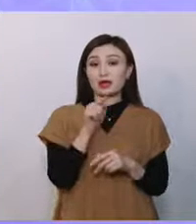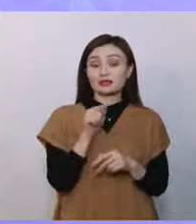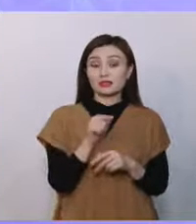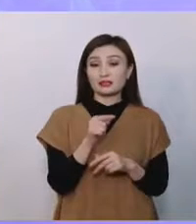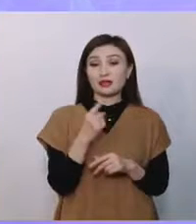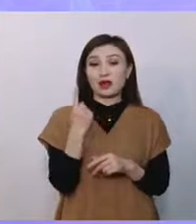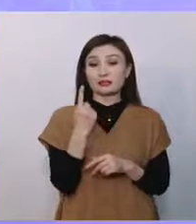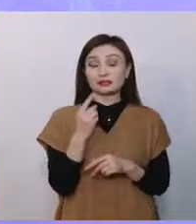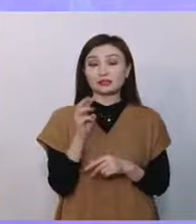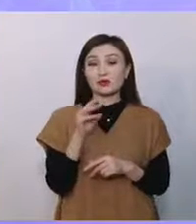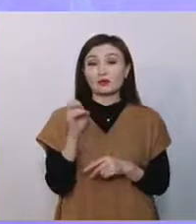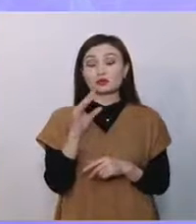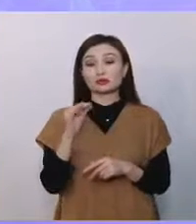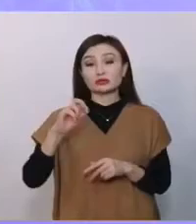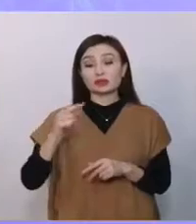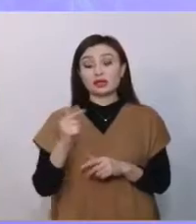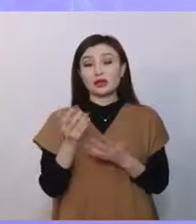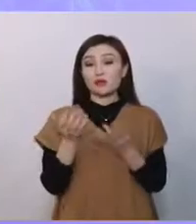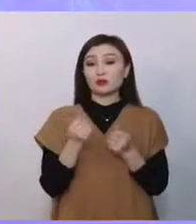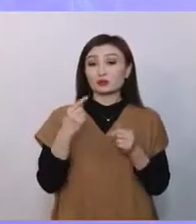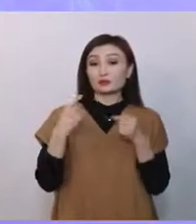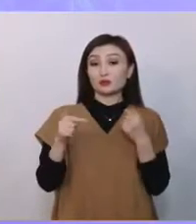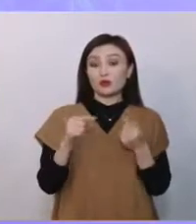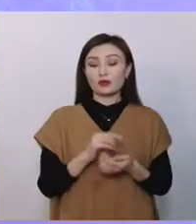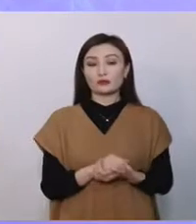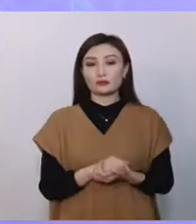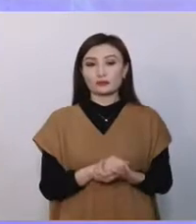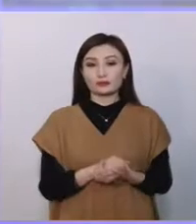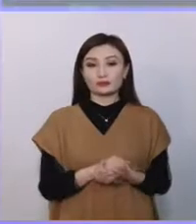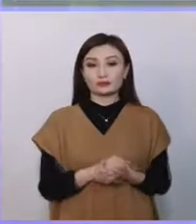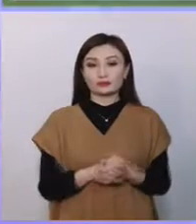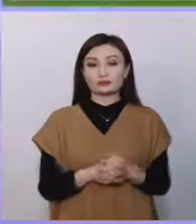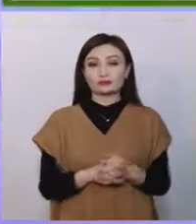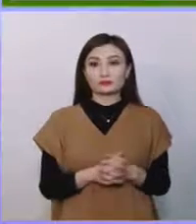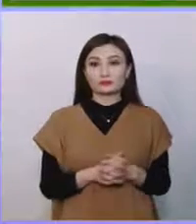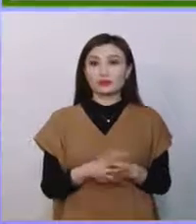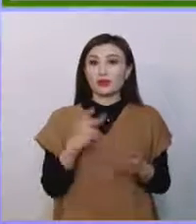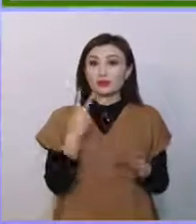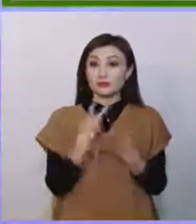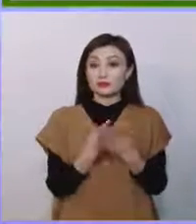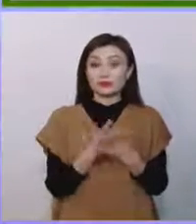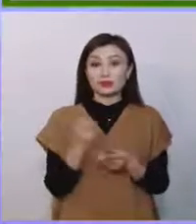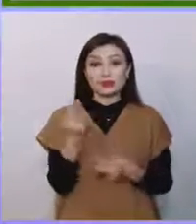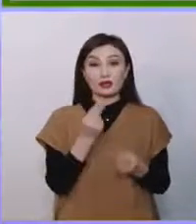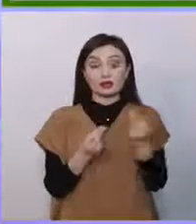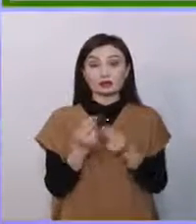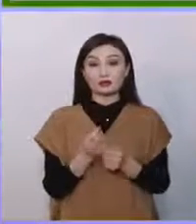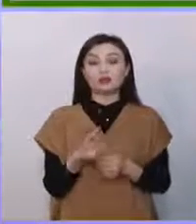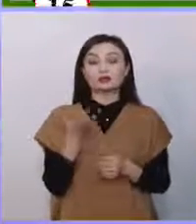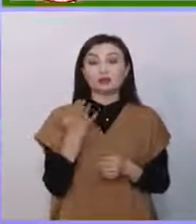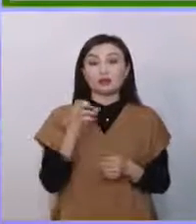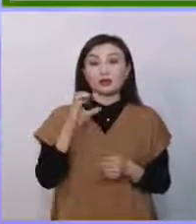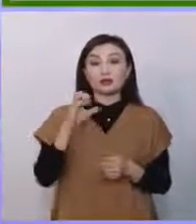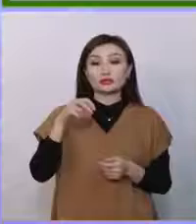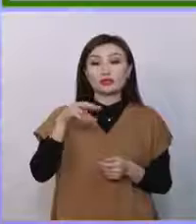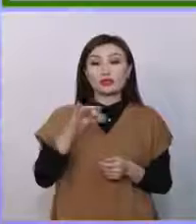один из множителей то получим другой множитель посмотрите на рисунок сколько